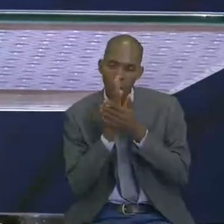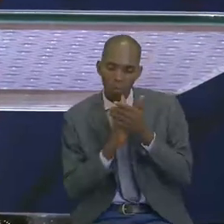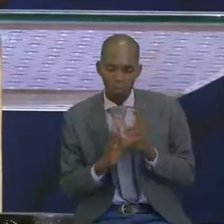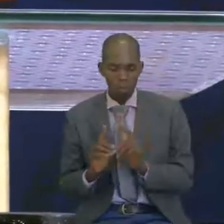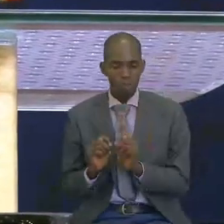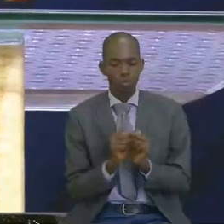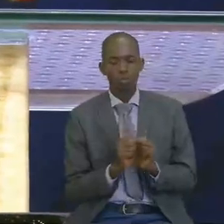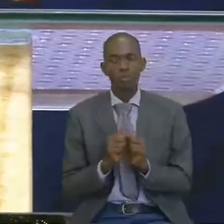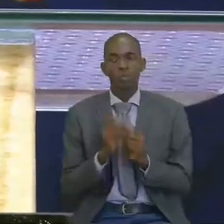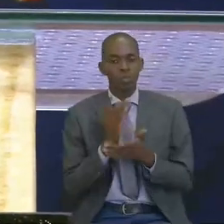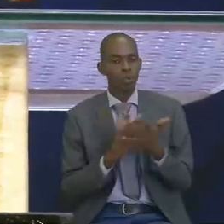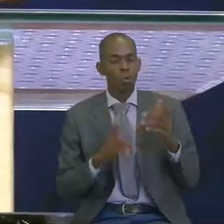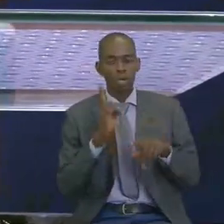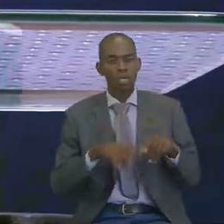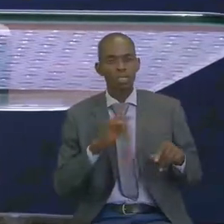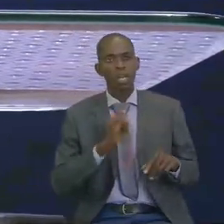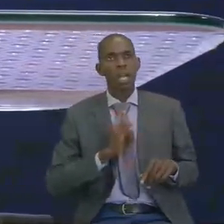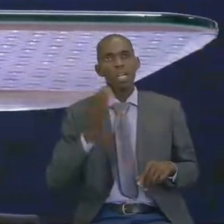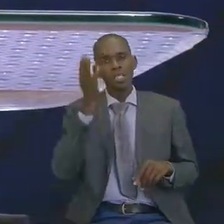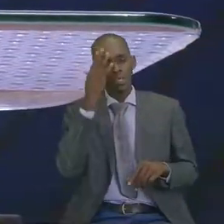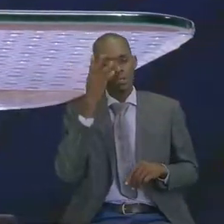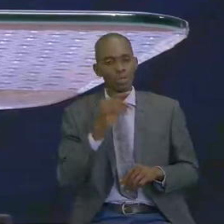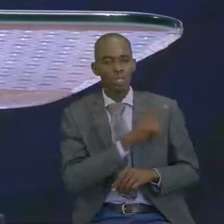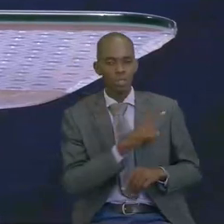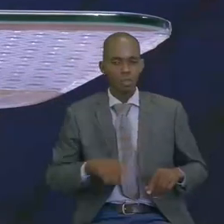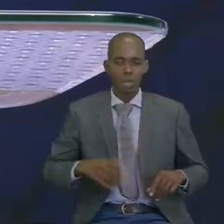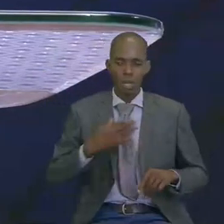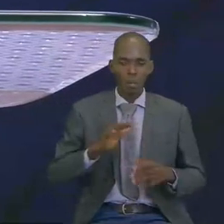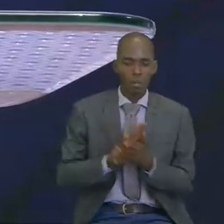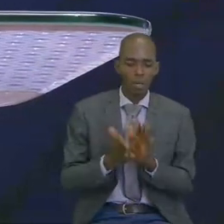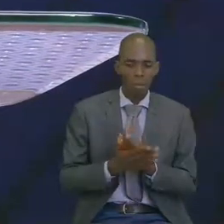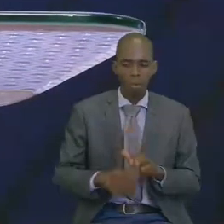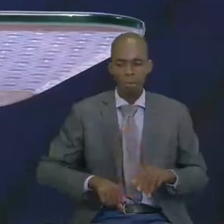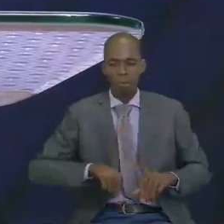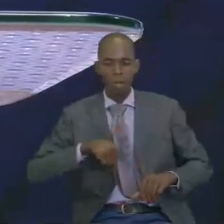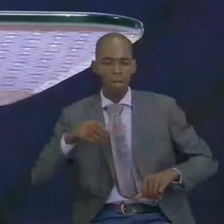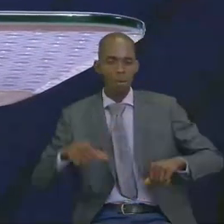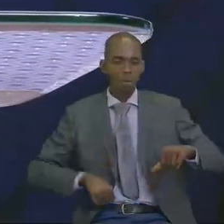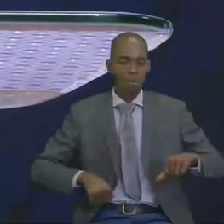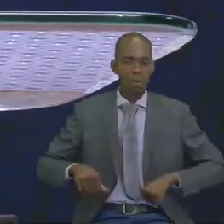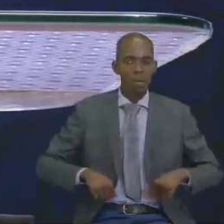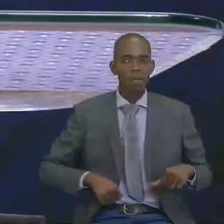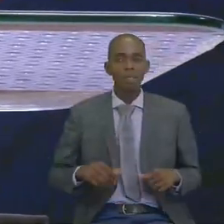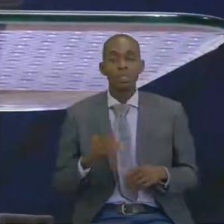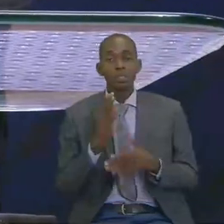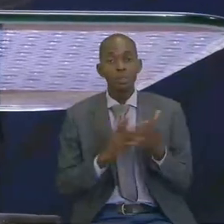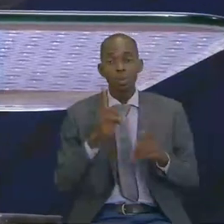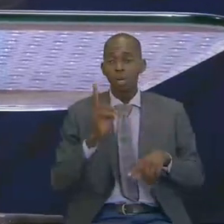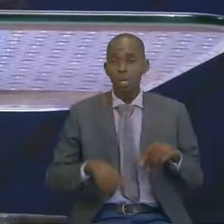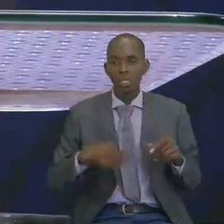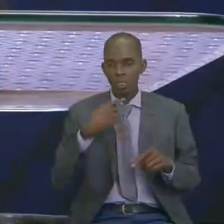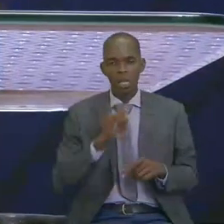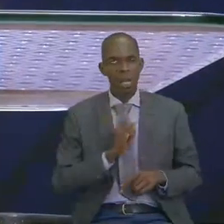Et la sainteté et l'humilité vont de pair. Quelqu'un dit que je connais le Seigneur et la personne est très orgueilleuse, imbue de lui-même, de